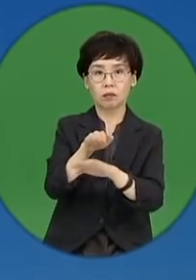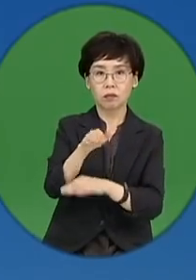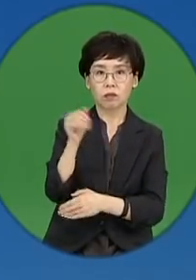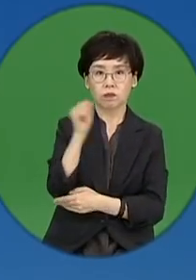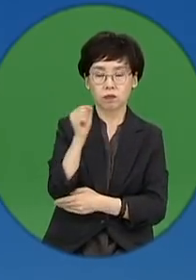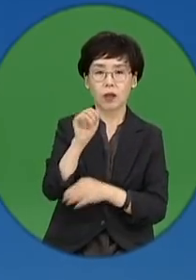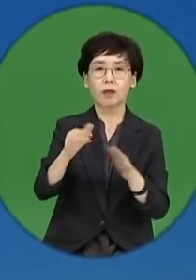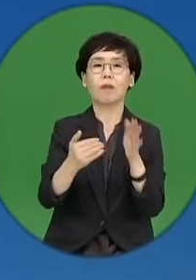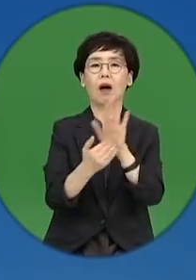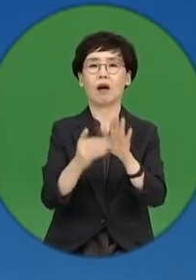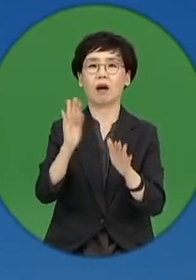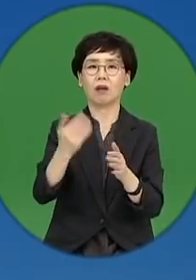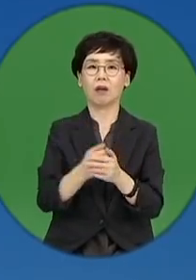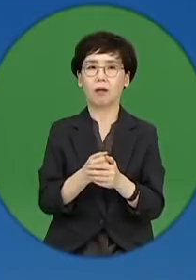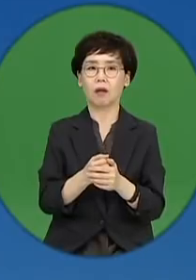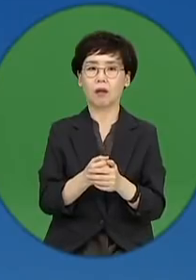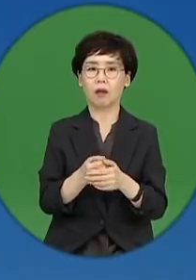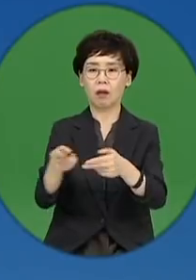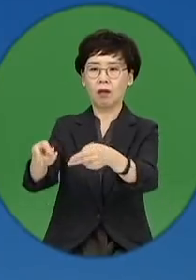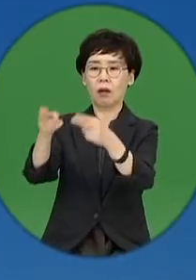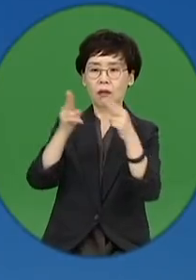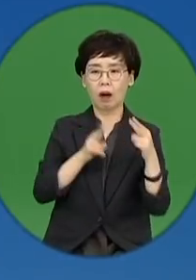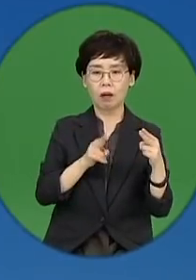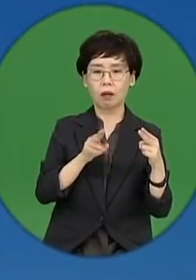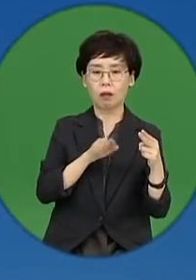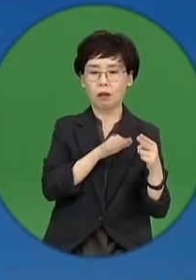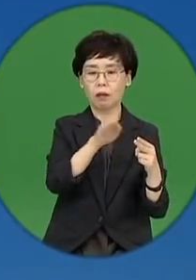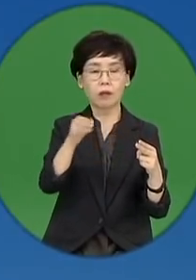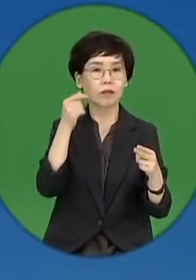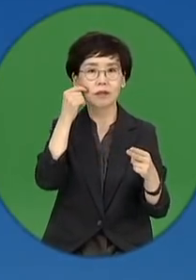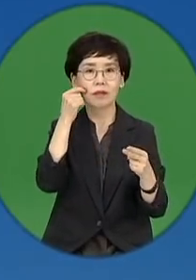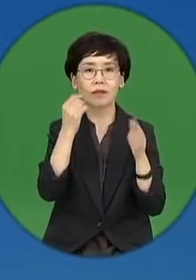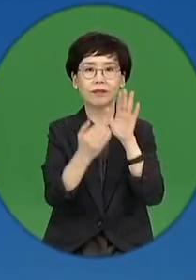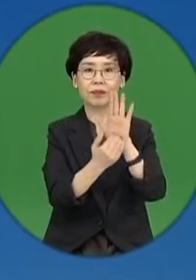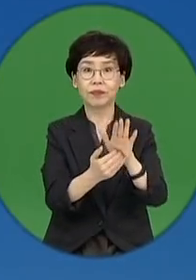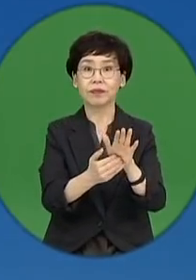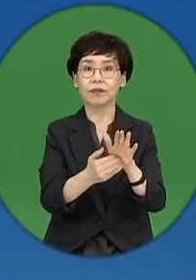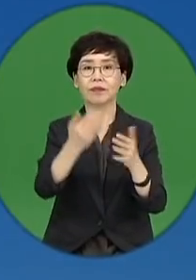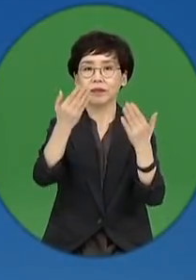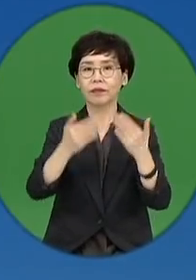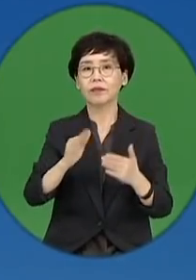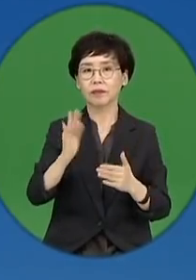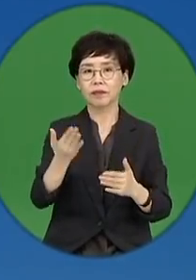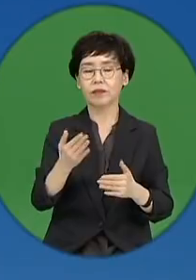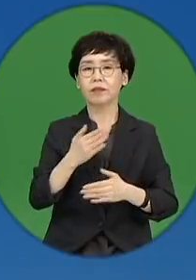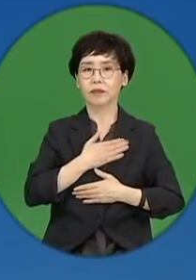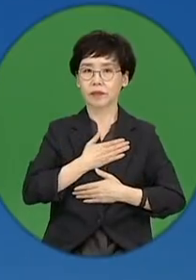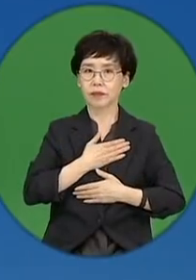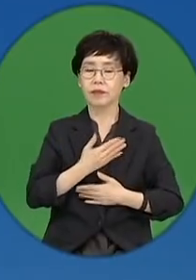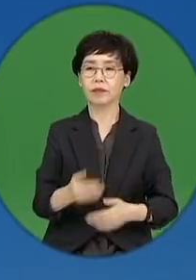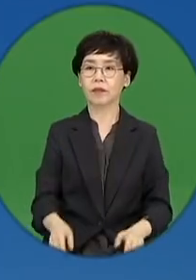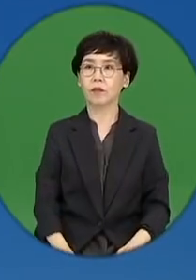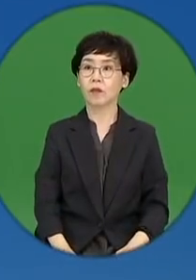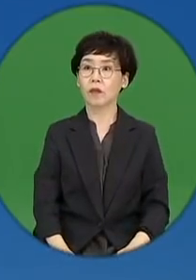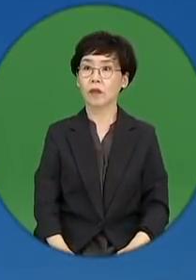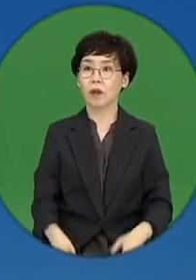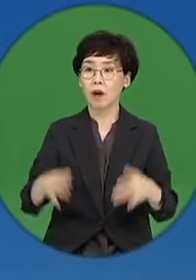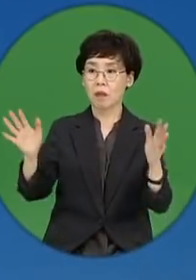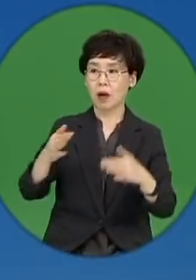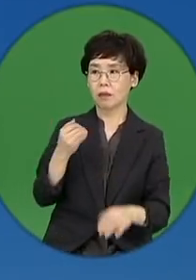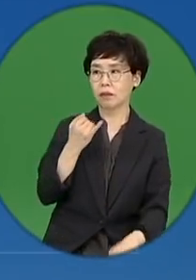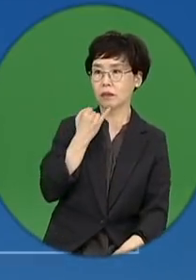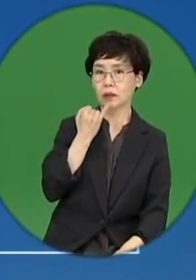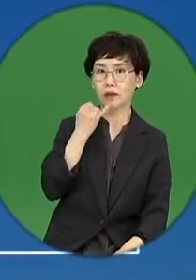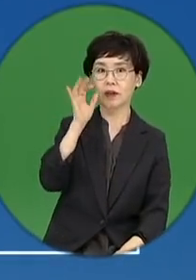됩니다. 못 달리게 다 아예 진입하지 않도록 경찰에서 통제를 해 주셔야 안전을 확보할 수 있지. 뭐 바람 괜찮은 것